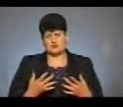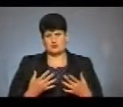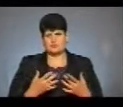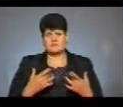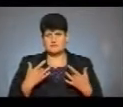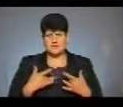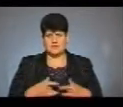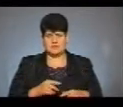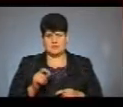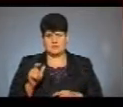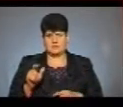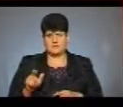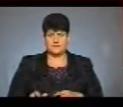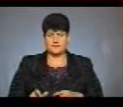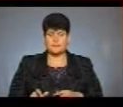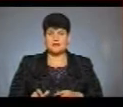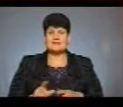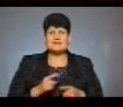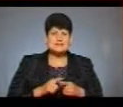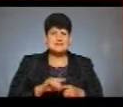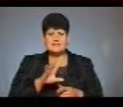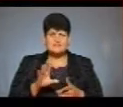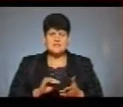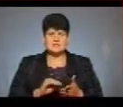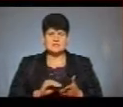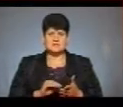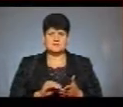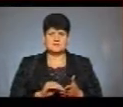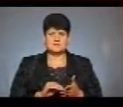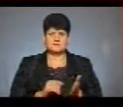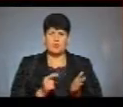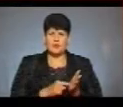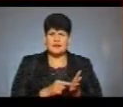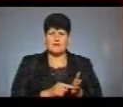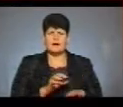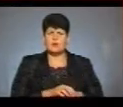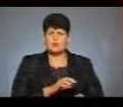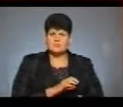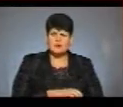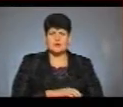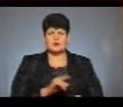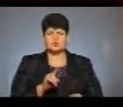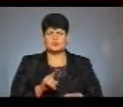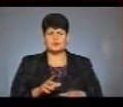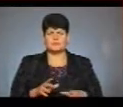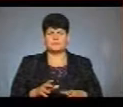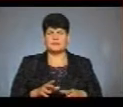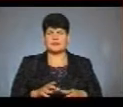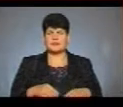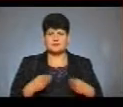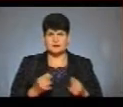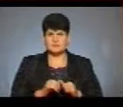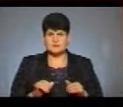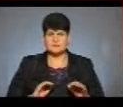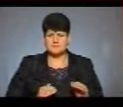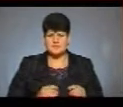Це однозначно. Тому оці всі посилання на його радянщину, на те, що він сковує розвиток бізнесу,